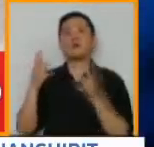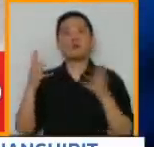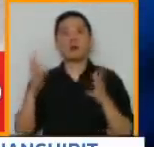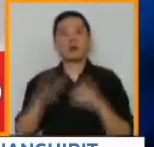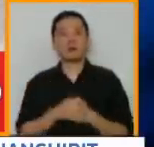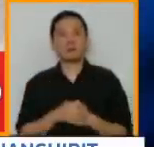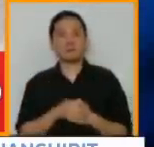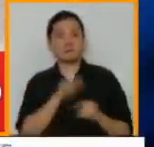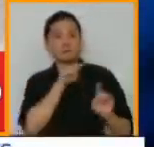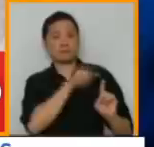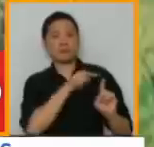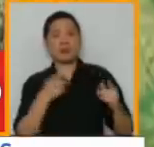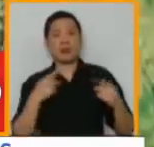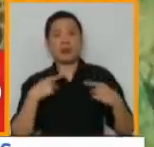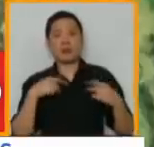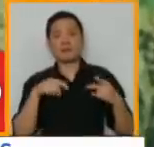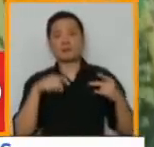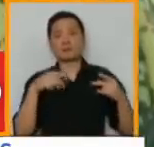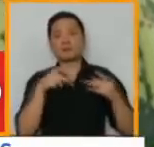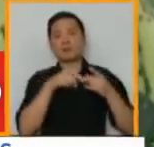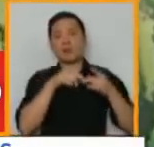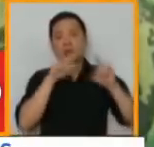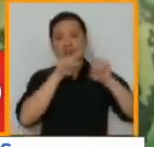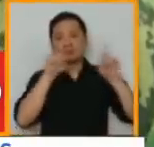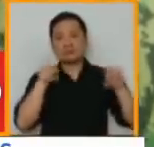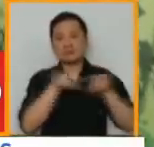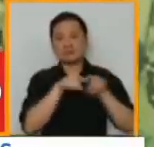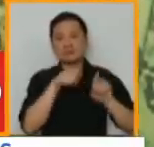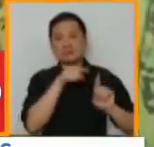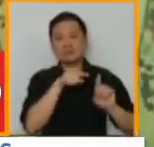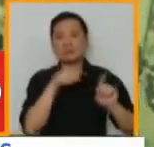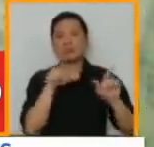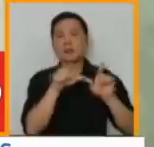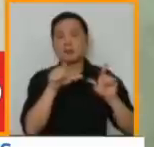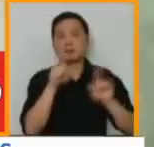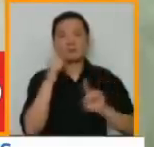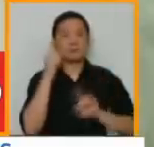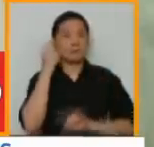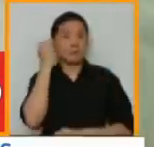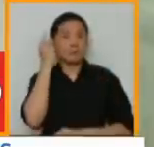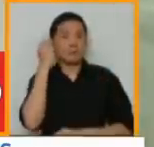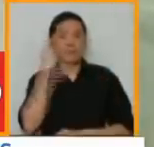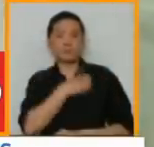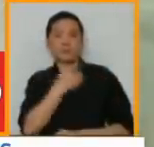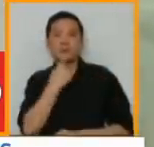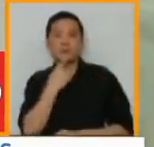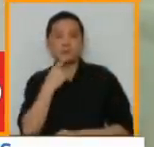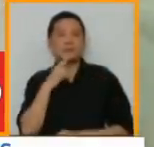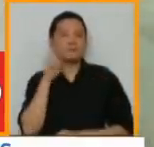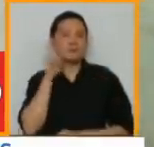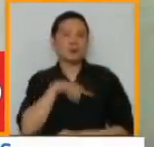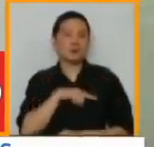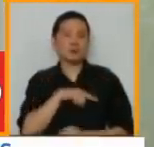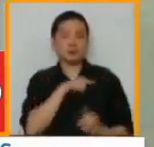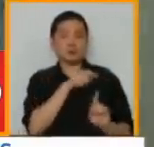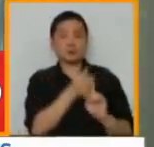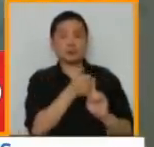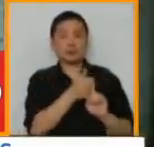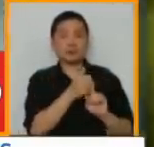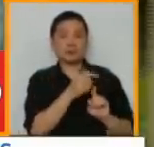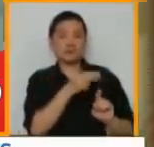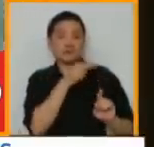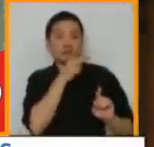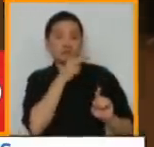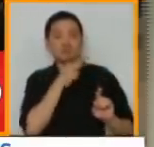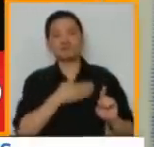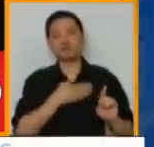pero peke ito, sabi ng pulisya. Ayon sa Tayuman PCP, umamin mismo ang suspect na hindi siya tunay na doktor. Pero hindi niya ito